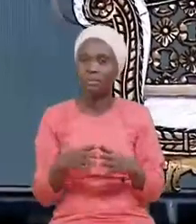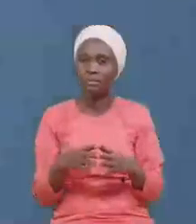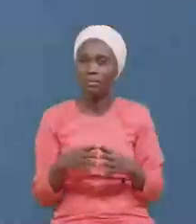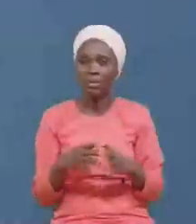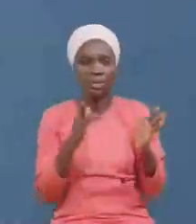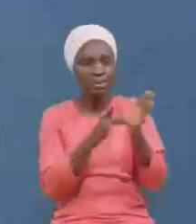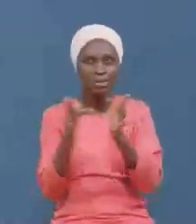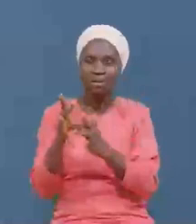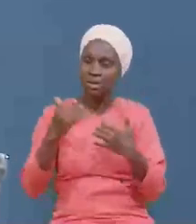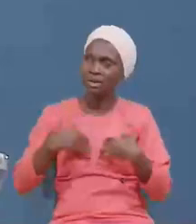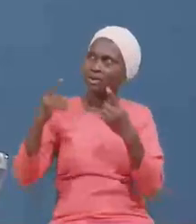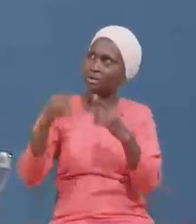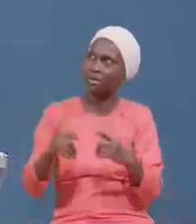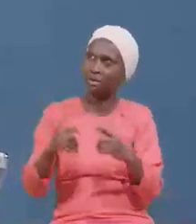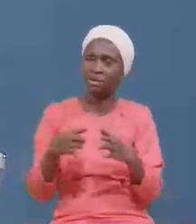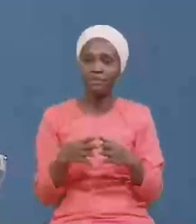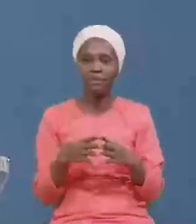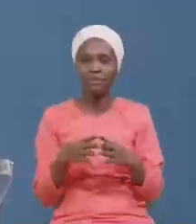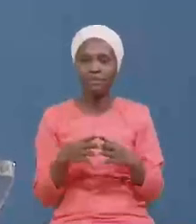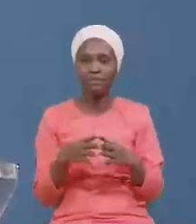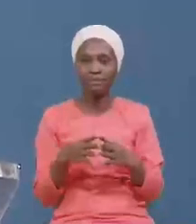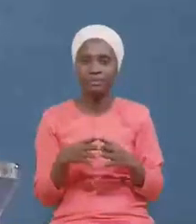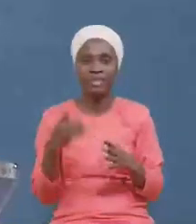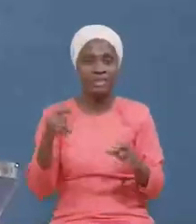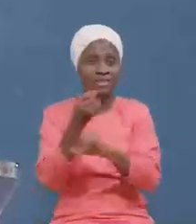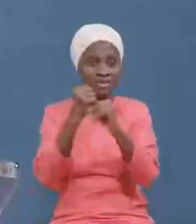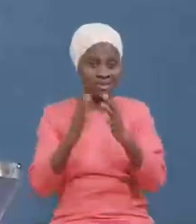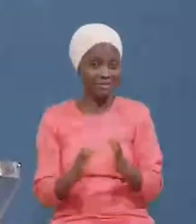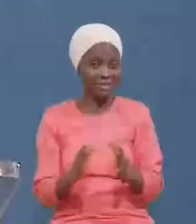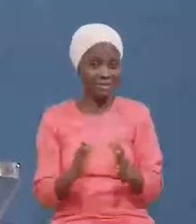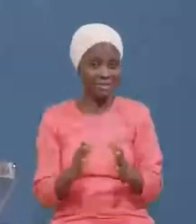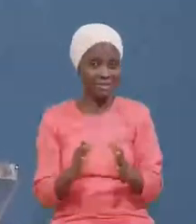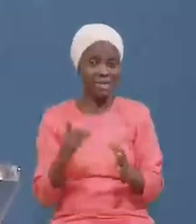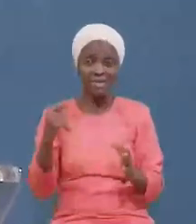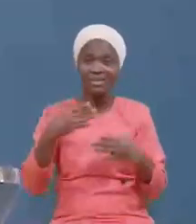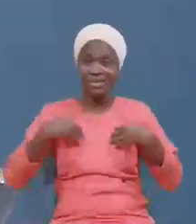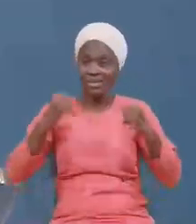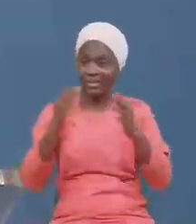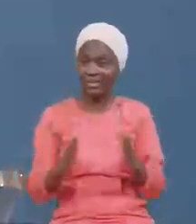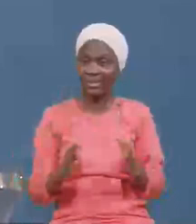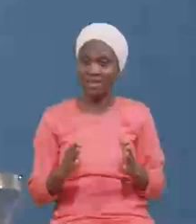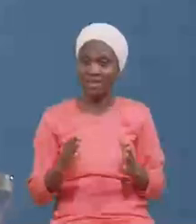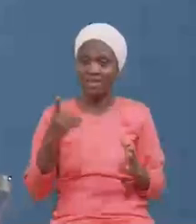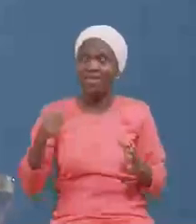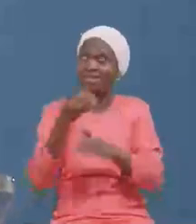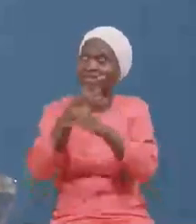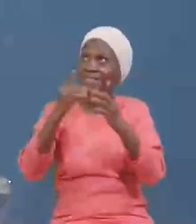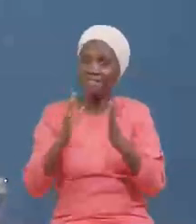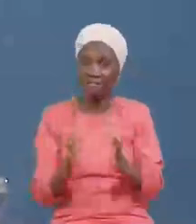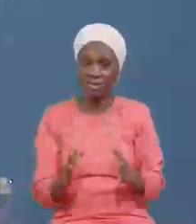Jésus est venu. Le Sauveur. Le guérisseur, le libérateur,